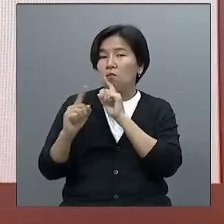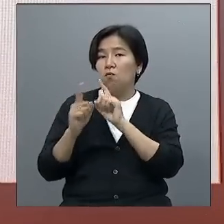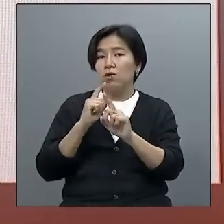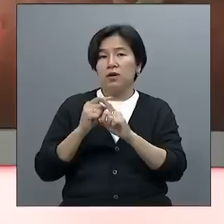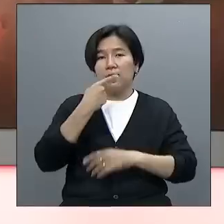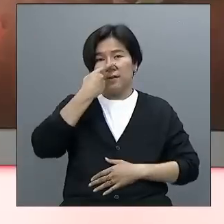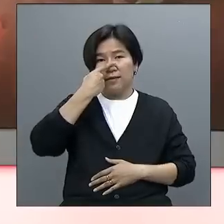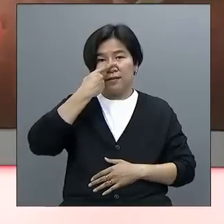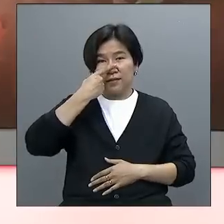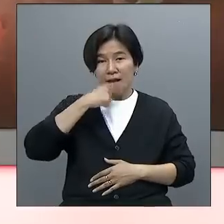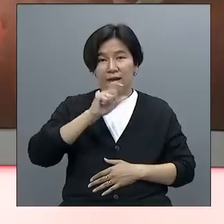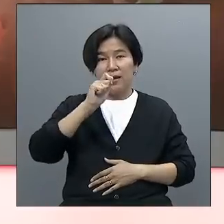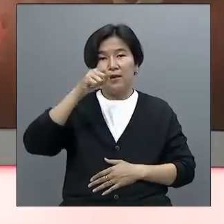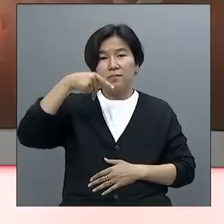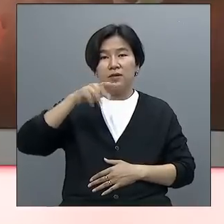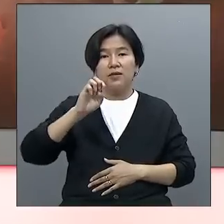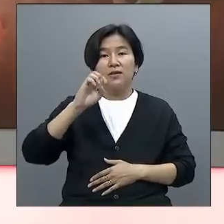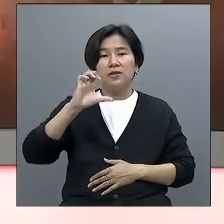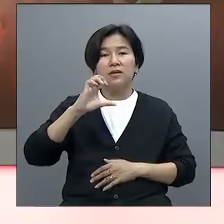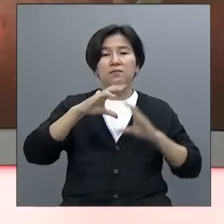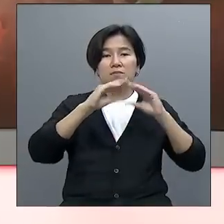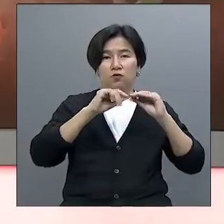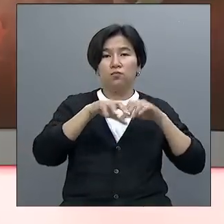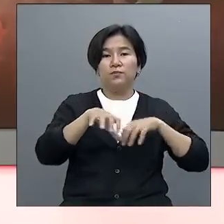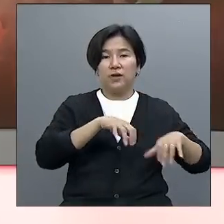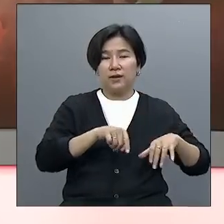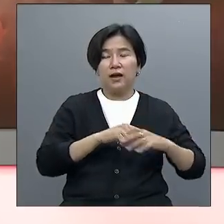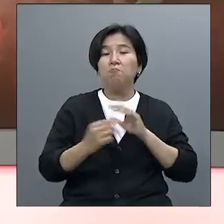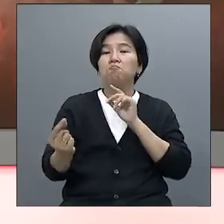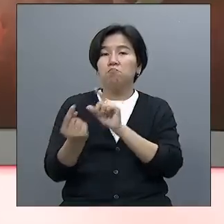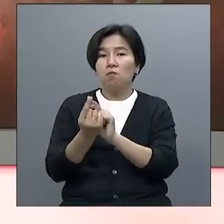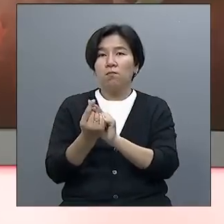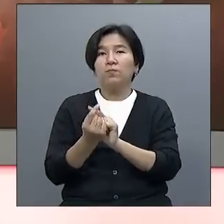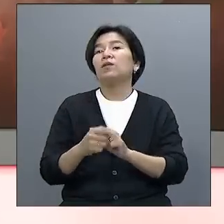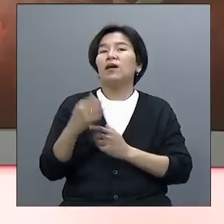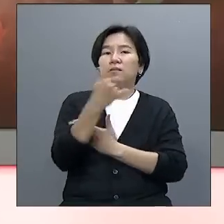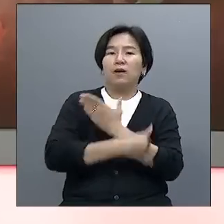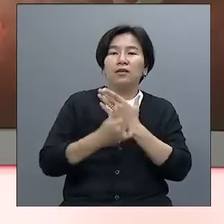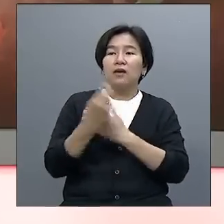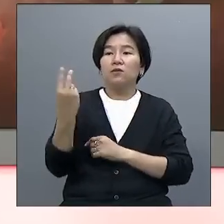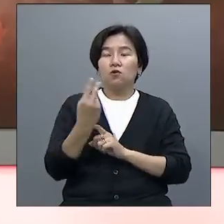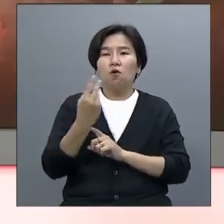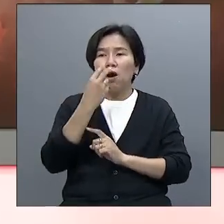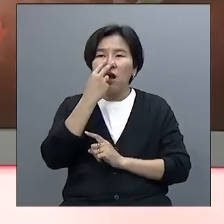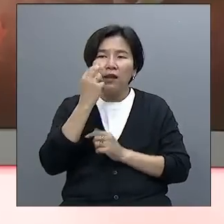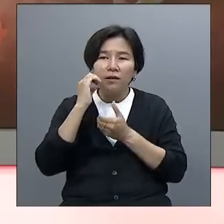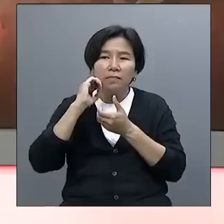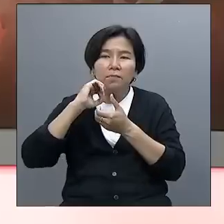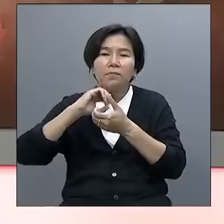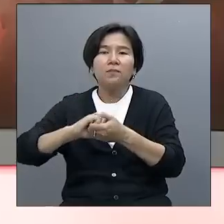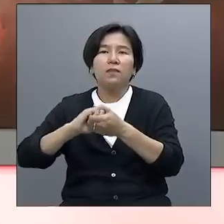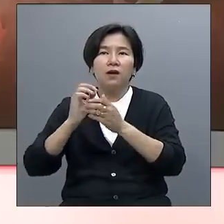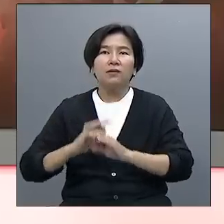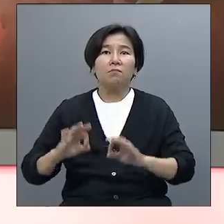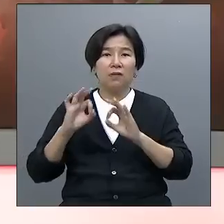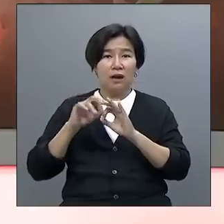ประชุมเอเปคนะคะแต่ว่าความหวังค่ะที่จะได้เห็นความสัมพันธ์ของ 2ชาติเริ่มกลับมาเข้าที่เข้าทางอีกครั้งเนี่ยต้องพังทลาย